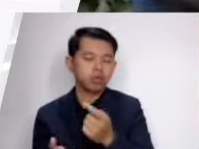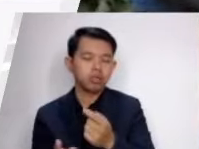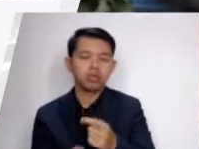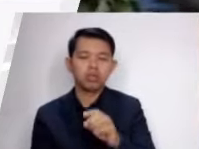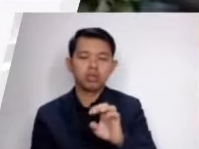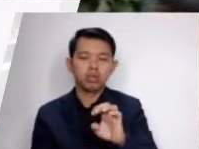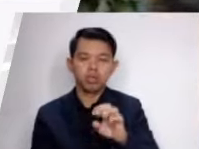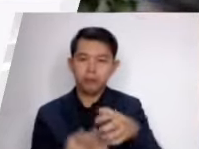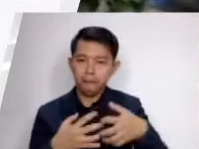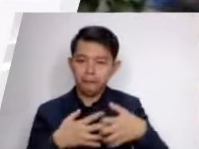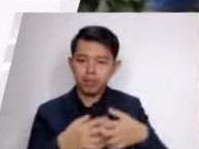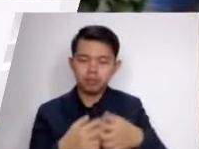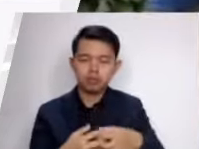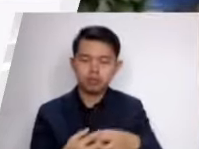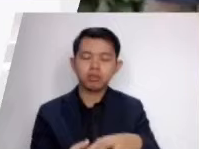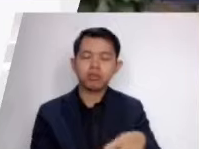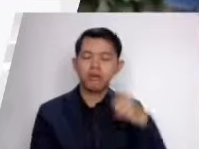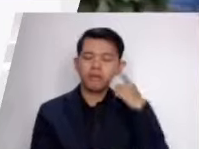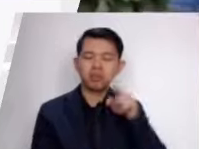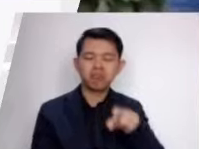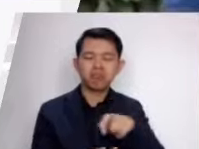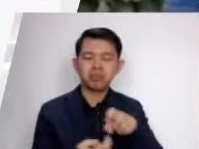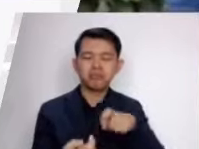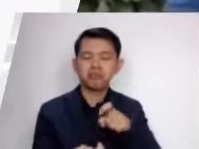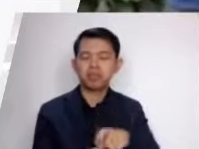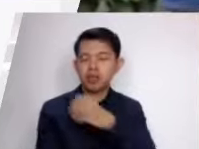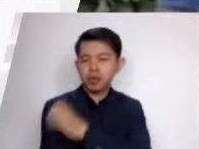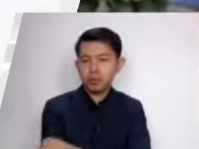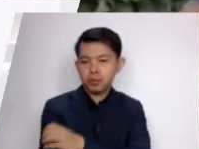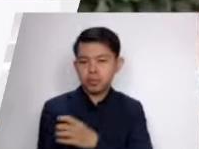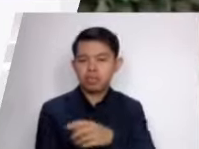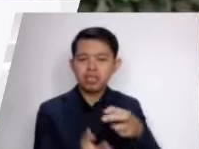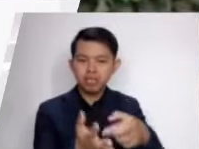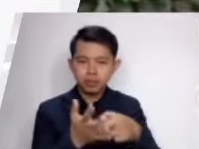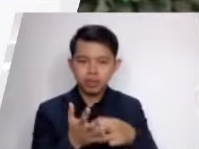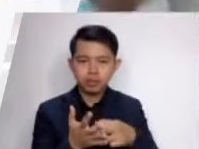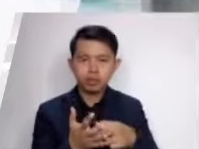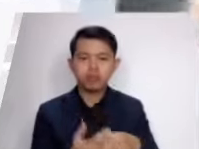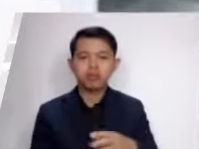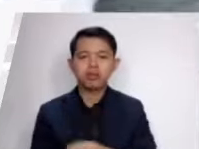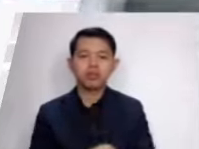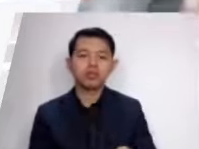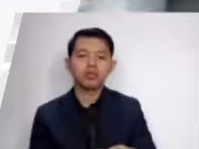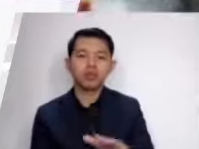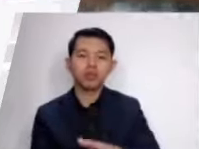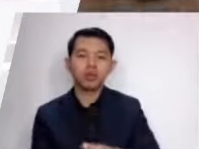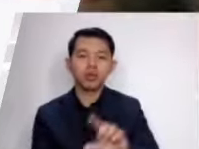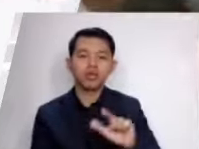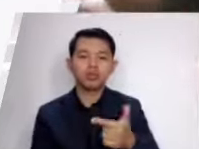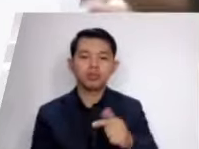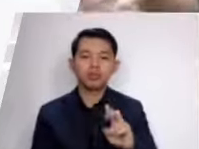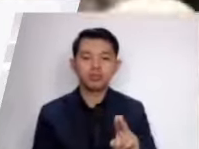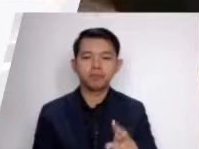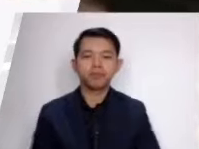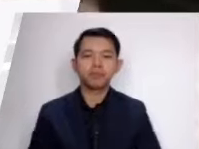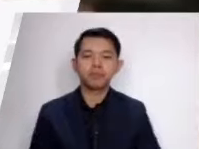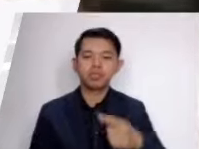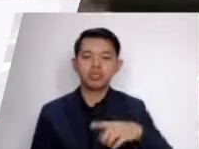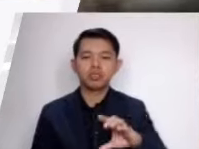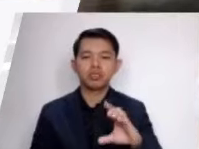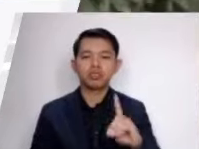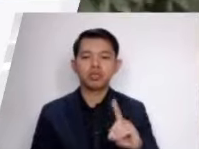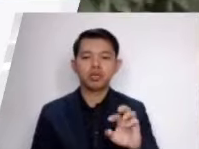nang gina-require, then let's lobby ito the local government unit. Ang aton nga City Disaster Risk Reduction